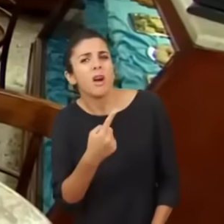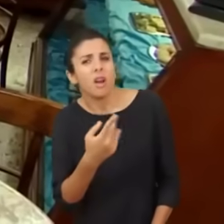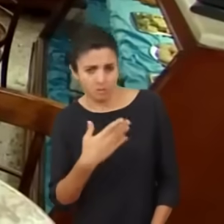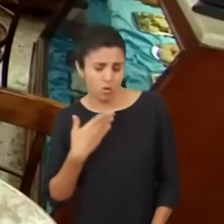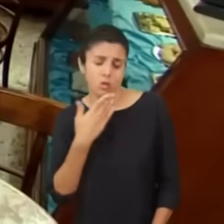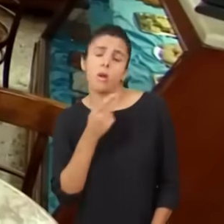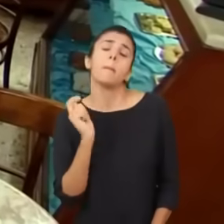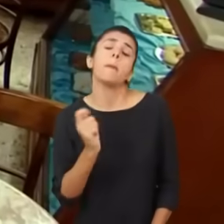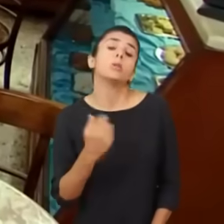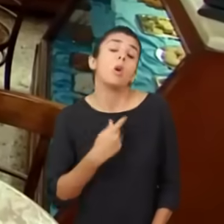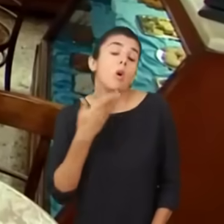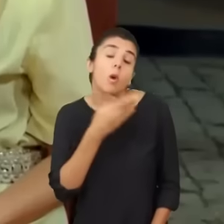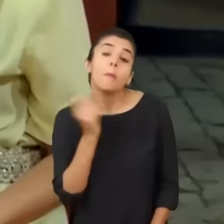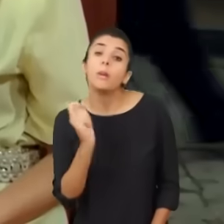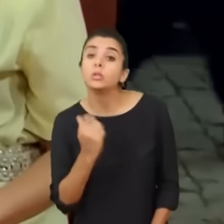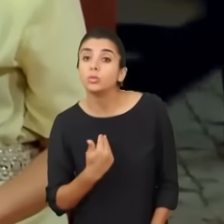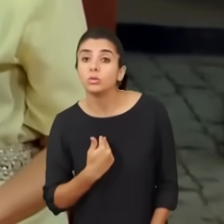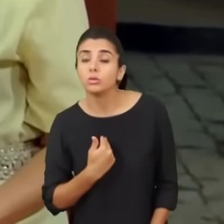Herhalde tutacağım oruç. Herhalde tutacağım.